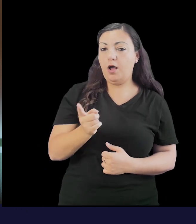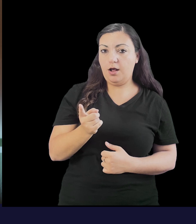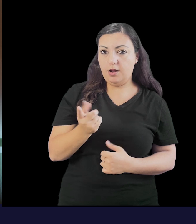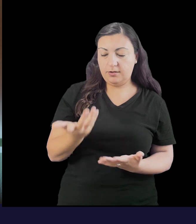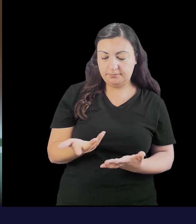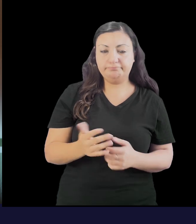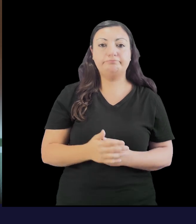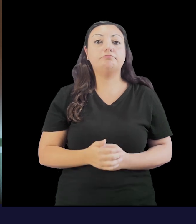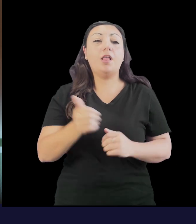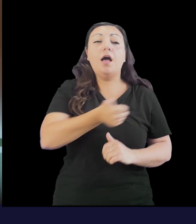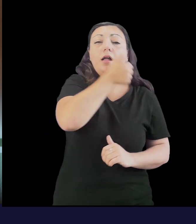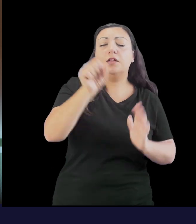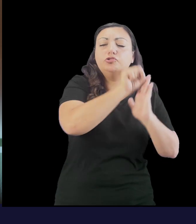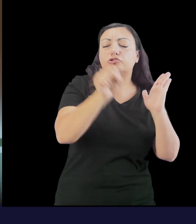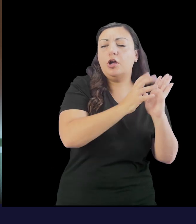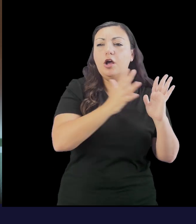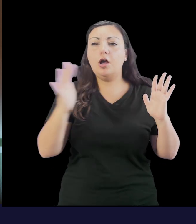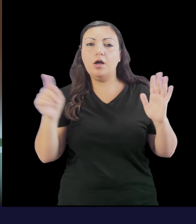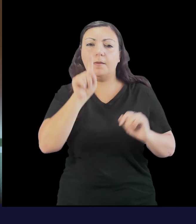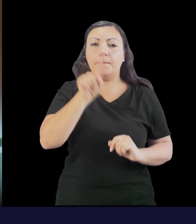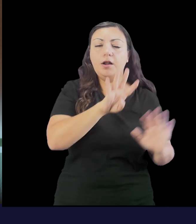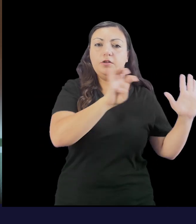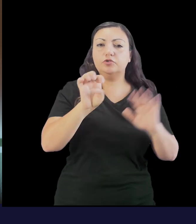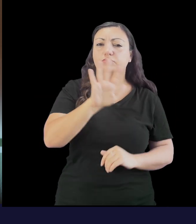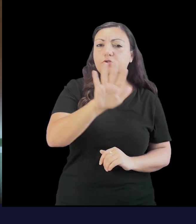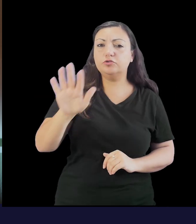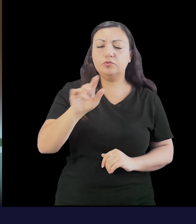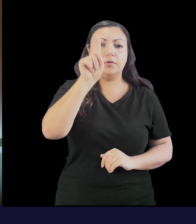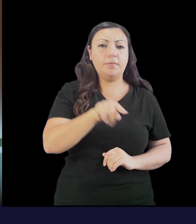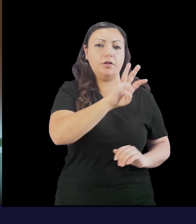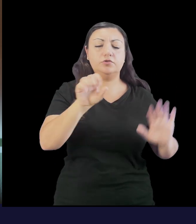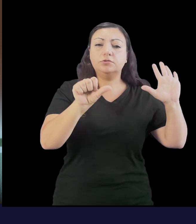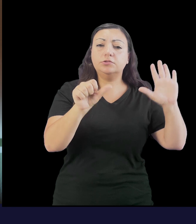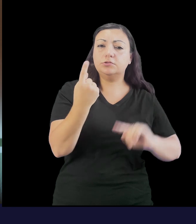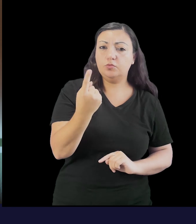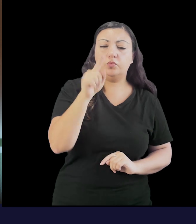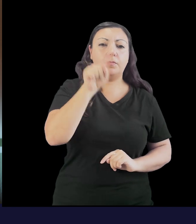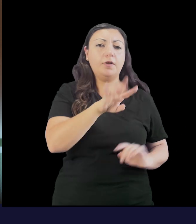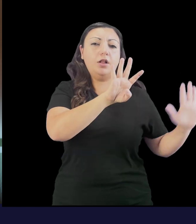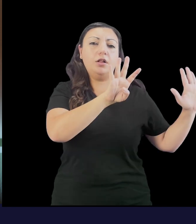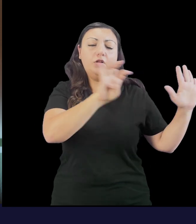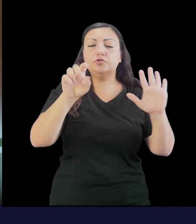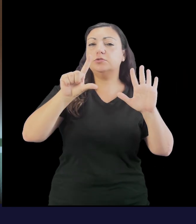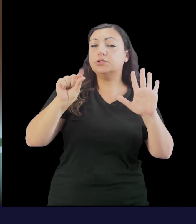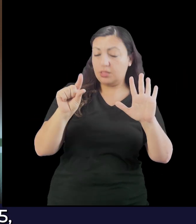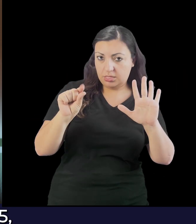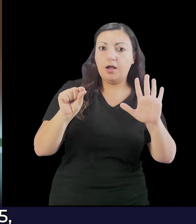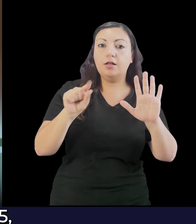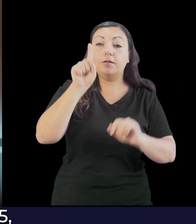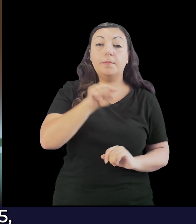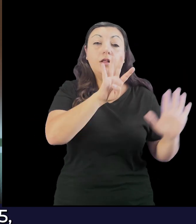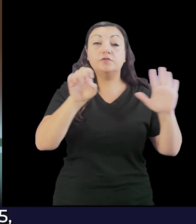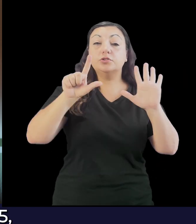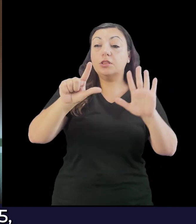conservare da portarsi a casa è bene sapere quali sono state le migliori Eh non pescando nelle storiche